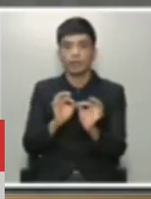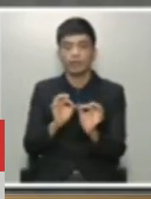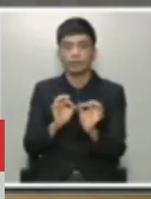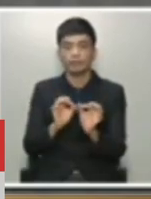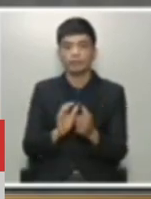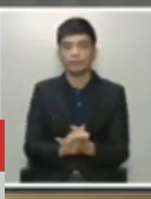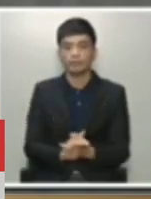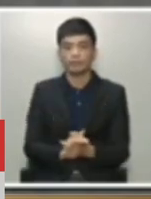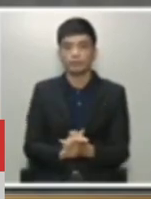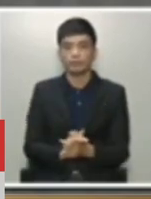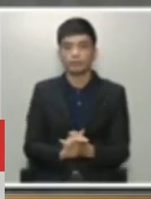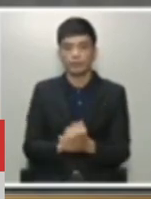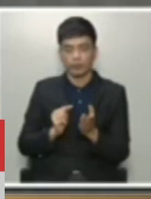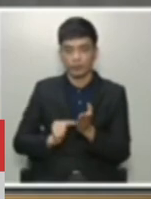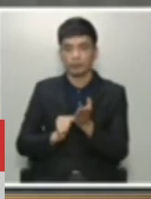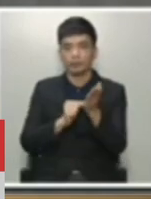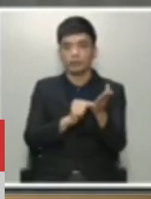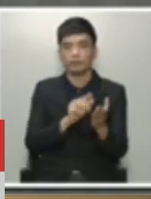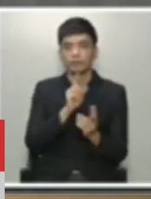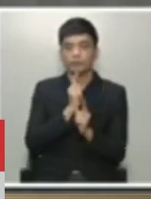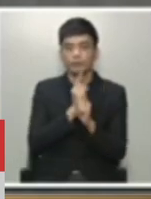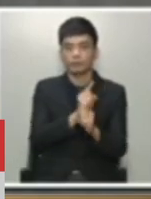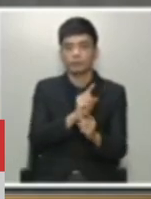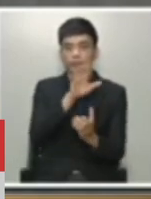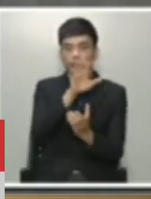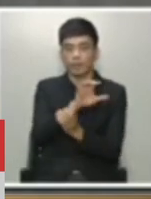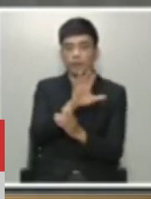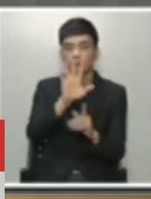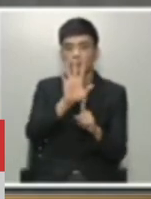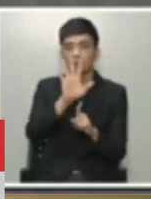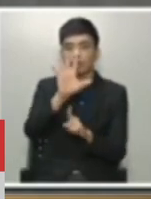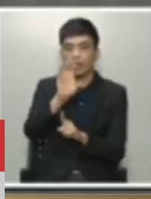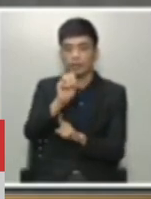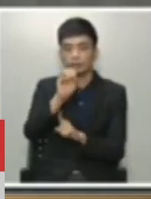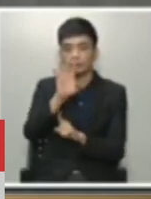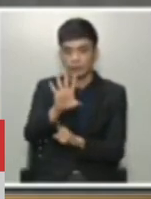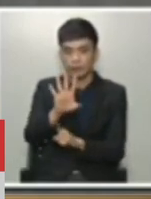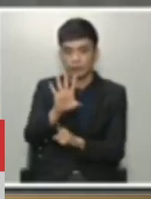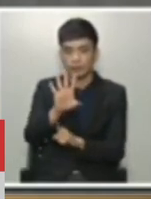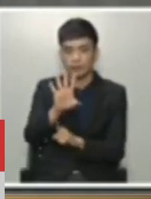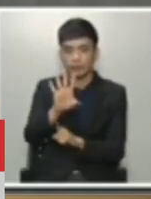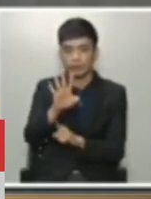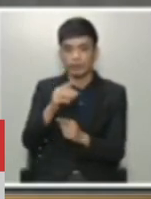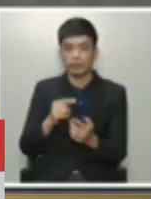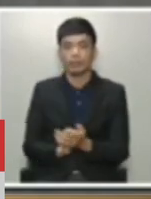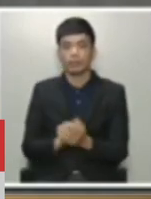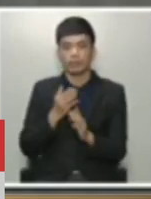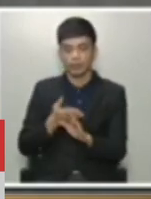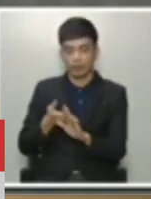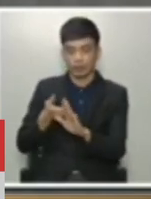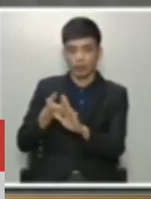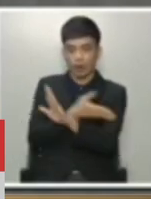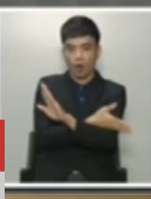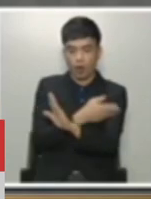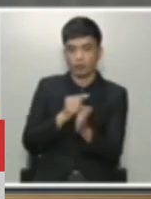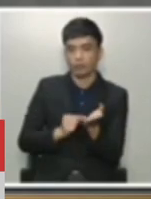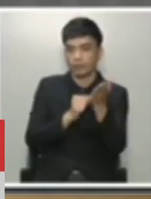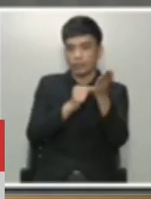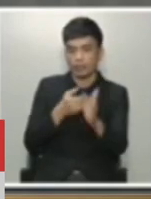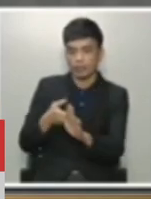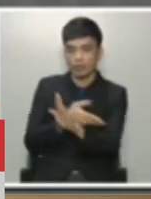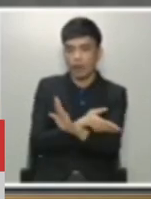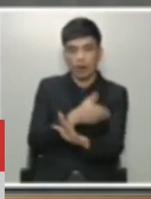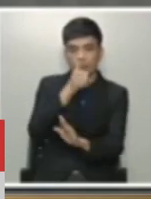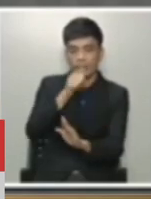ติตามข้อบังคับข้อที่54เนี่ยเป็นเรื่องที่ไม่อาจเสนอล่วงหน้าและไม่อาจเสนอ